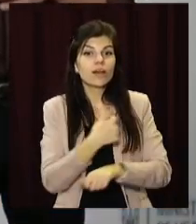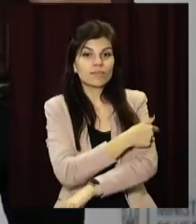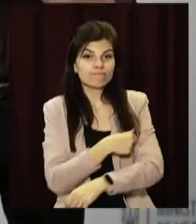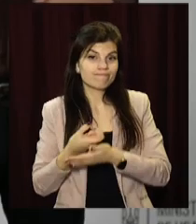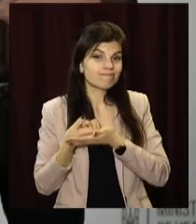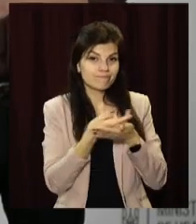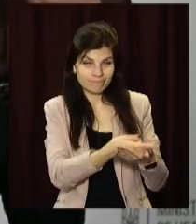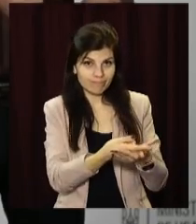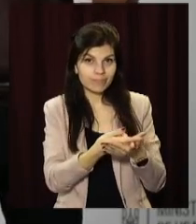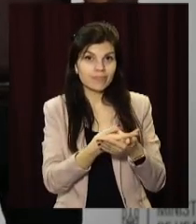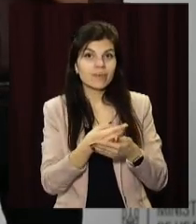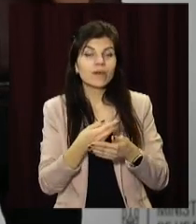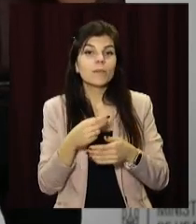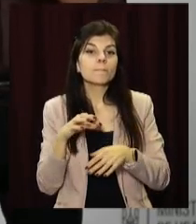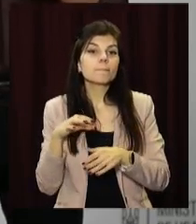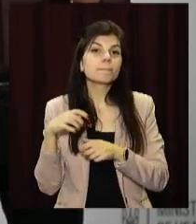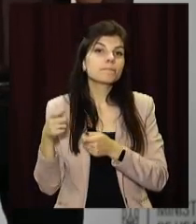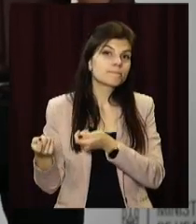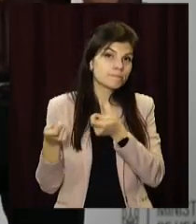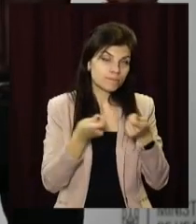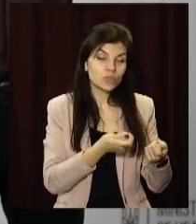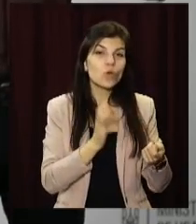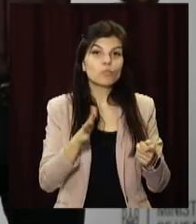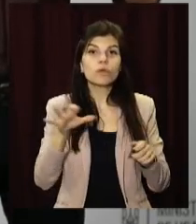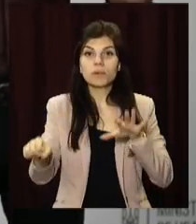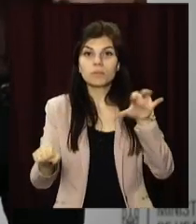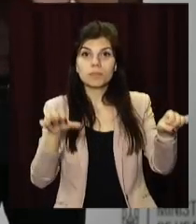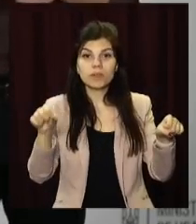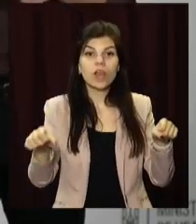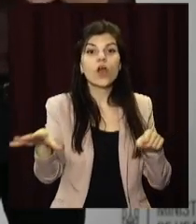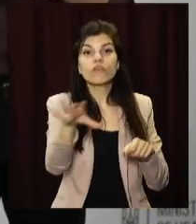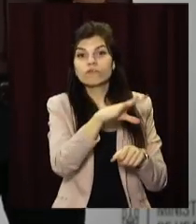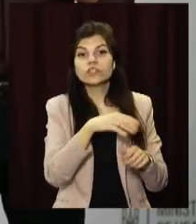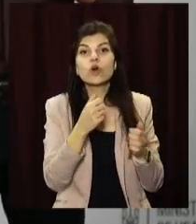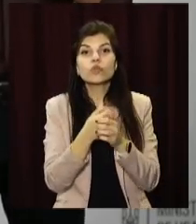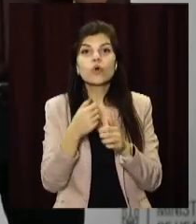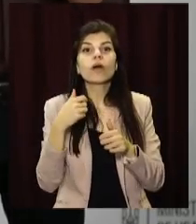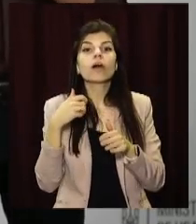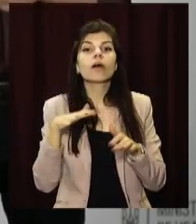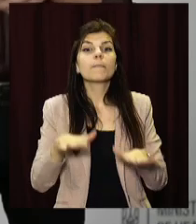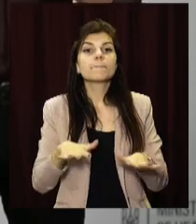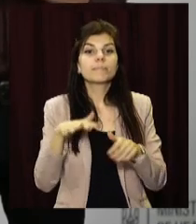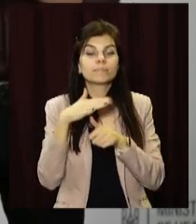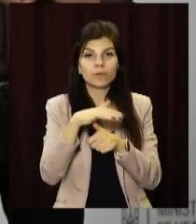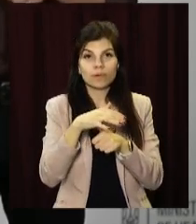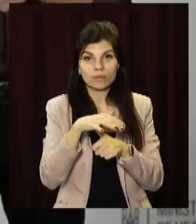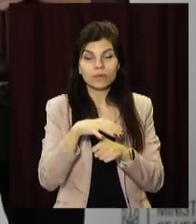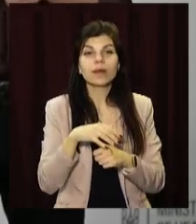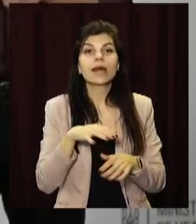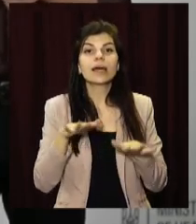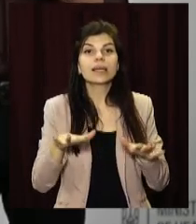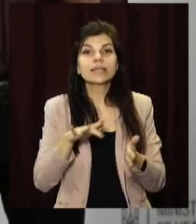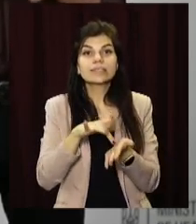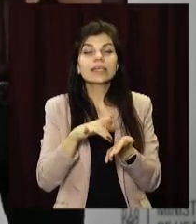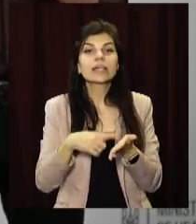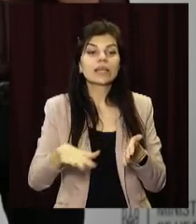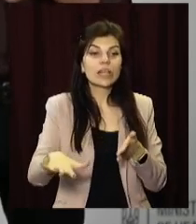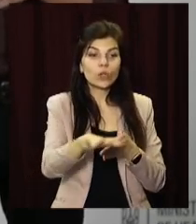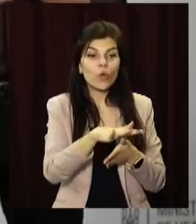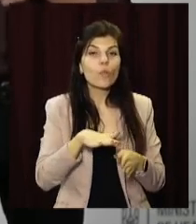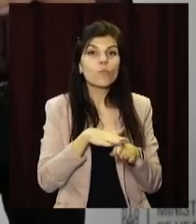міжгоспітального транспортування будуть охоплені усі прилеглі до пілотних регіонів обласні центри та повністю